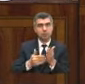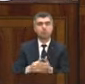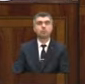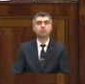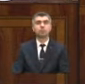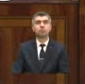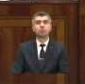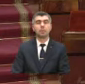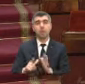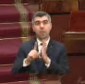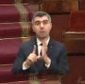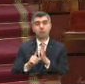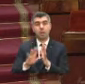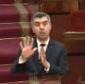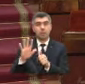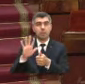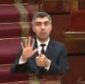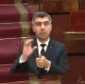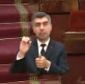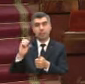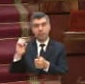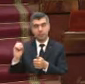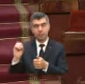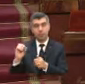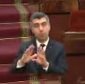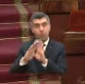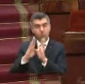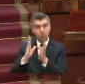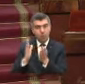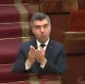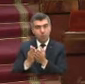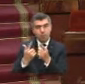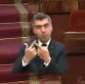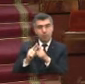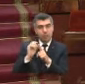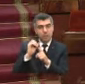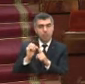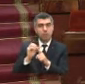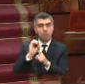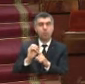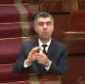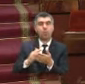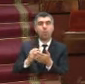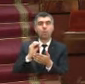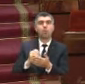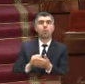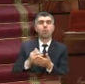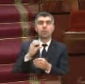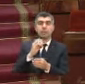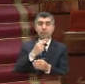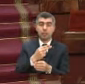داخل القانون 65/00 بأن جميع هذه التغطية الصحية الأساسية التي تتكلف بها هي المؤسسات العمومية اللي هي